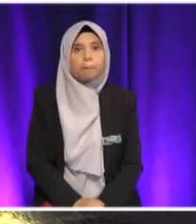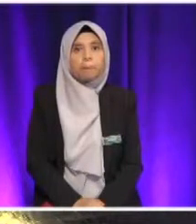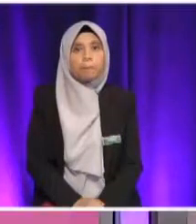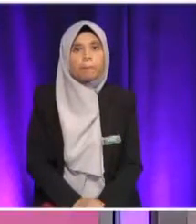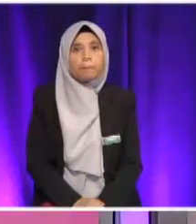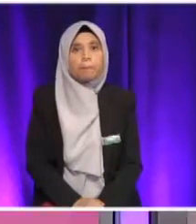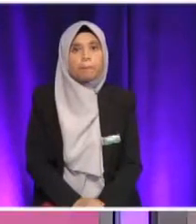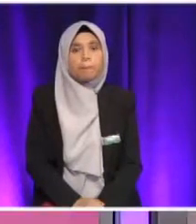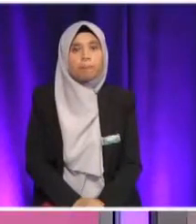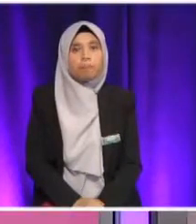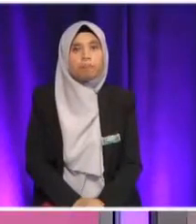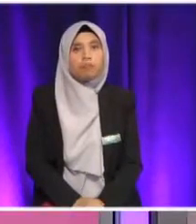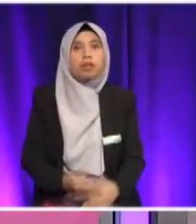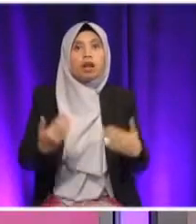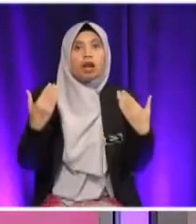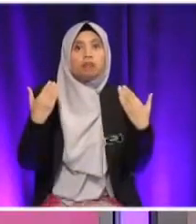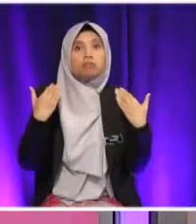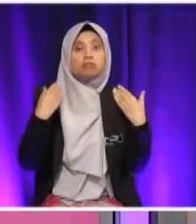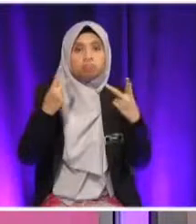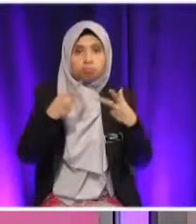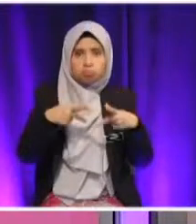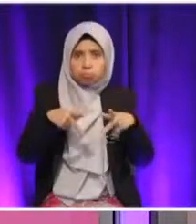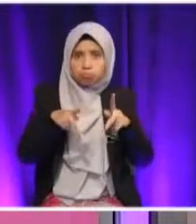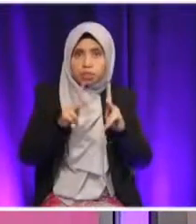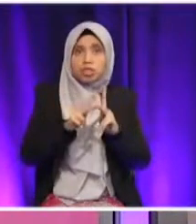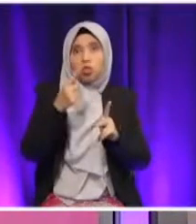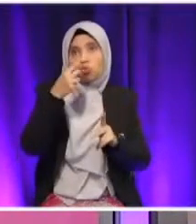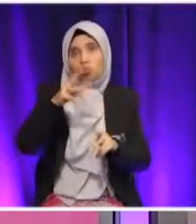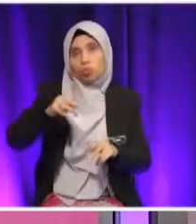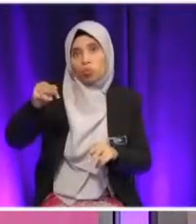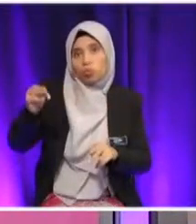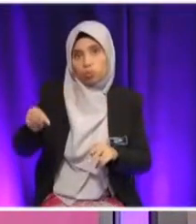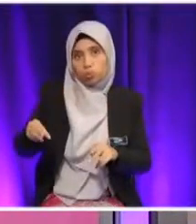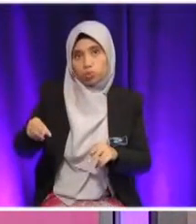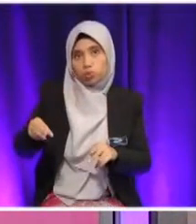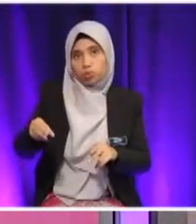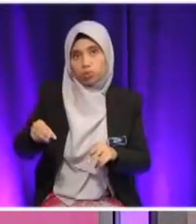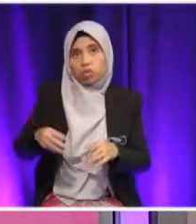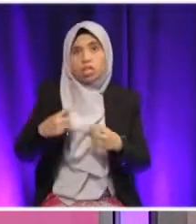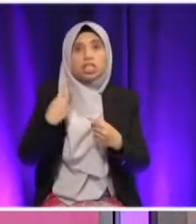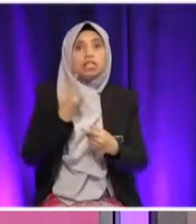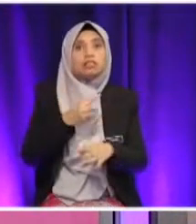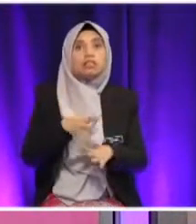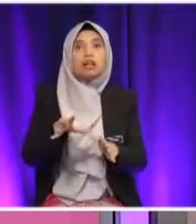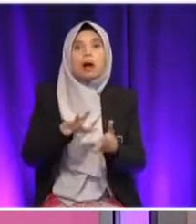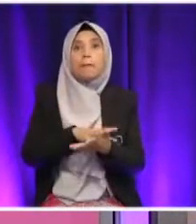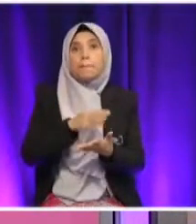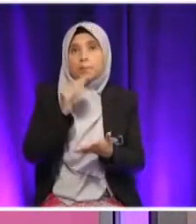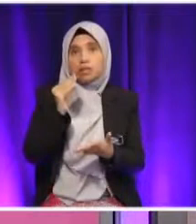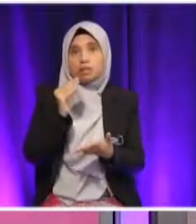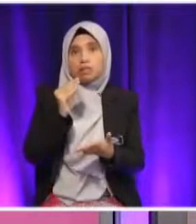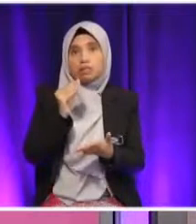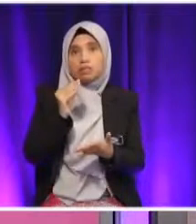Oke dekat sini adalah sangat penting untuk murid dari Alkitab aja nah secara